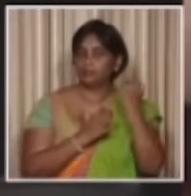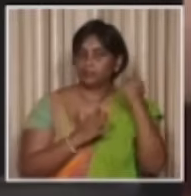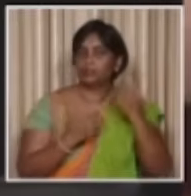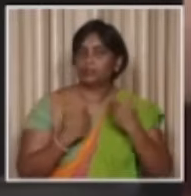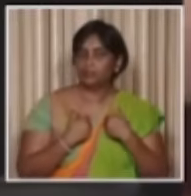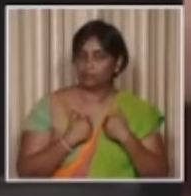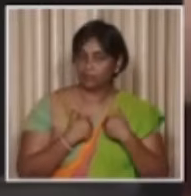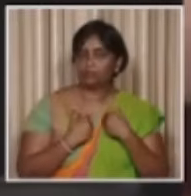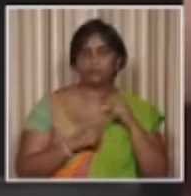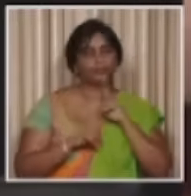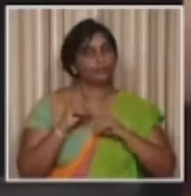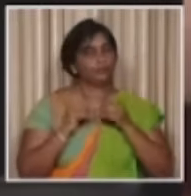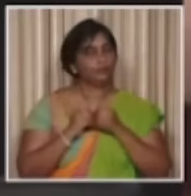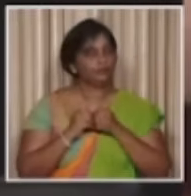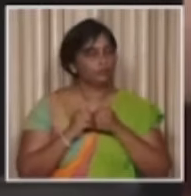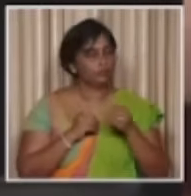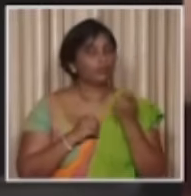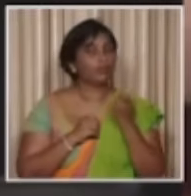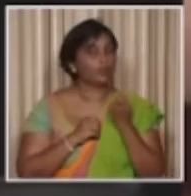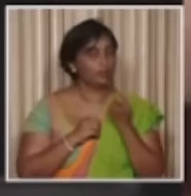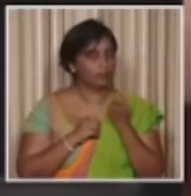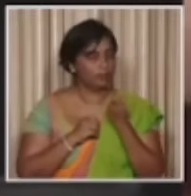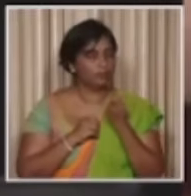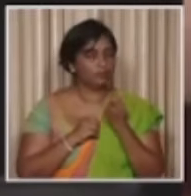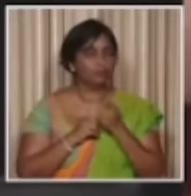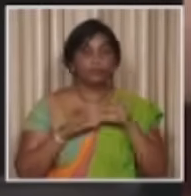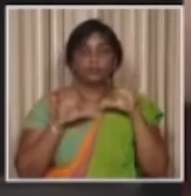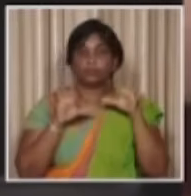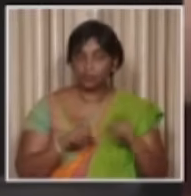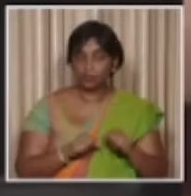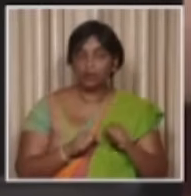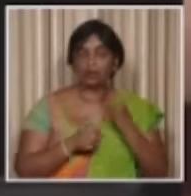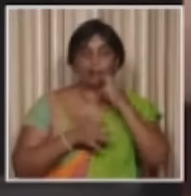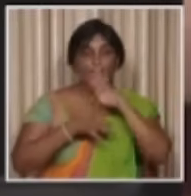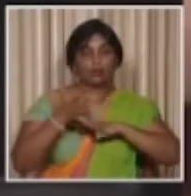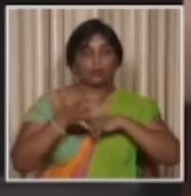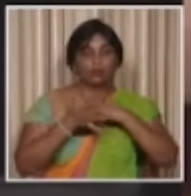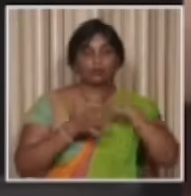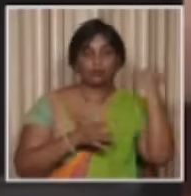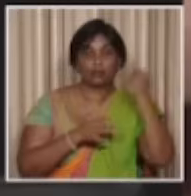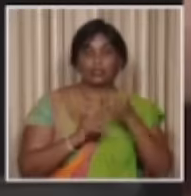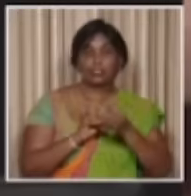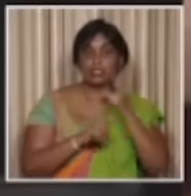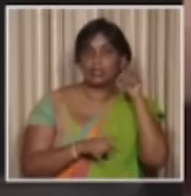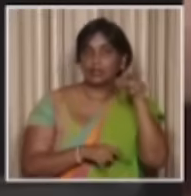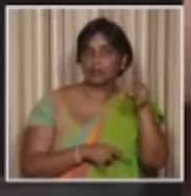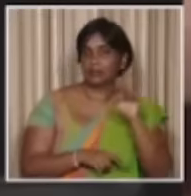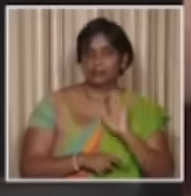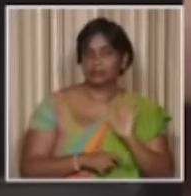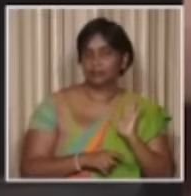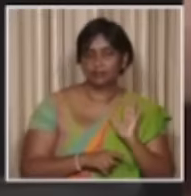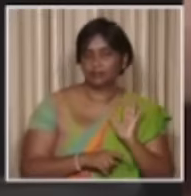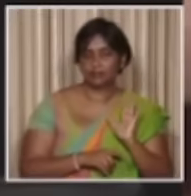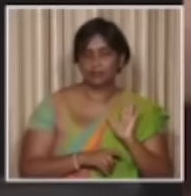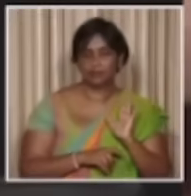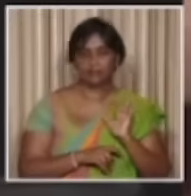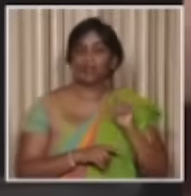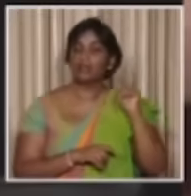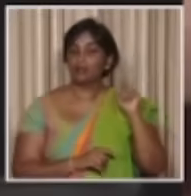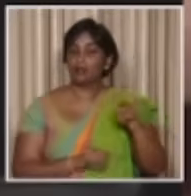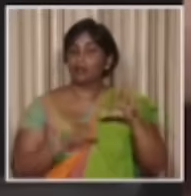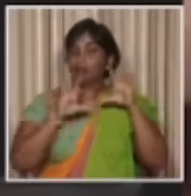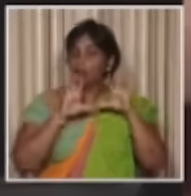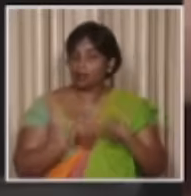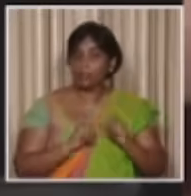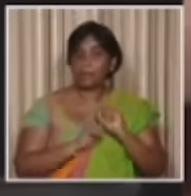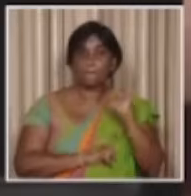මේ සාකච්ඡා කරන මුදල් අයිතිකාරයා අයවැය ඉදිරිපත් කරපු ජනාධිපතිතුමා නෙමෙයි. එහෙම නැත්නම් මේකේ